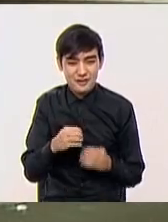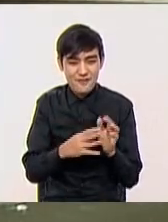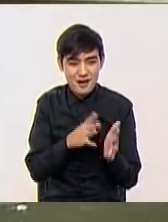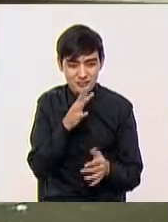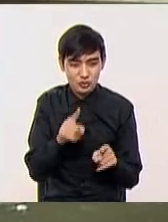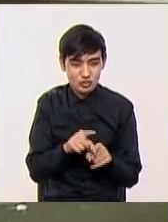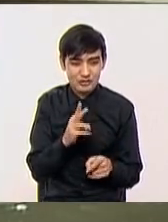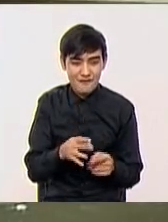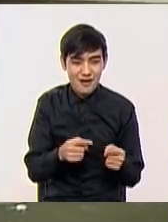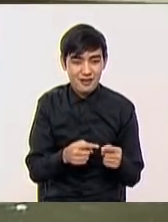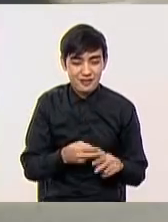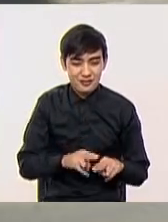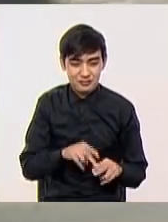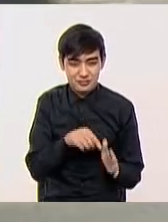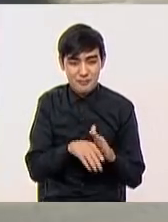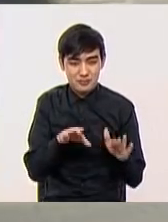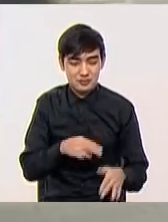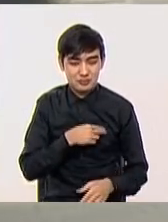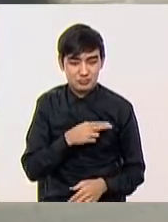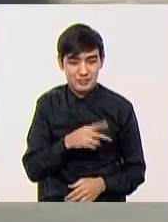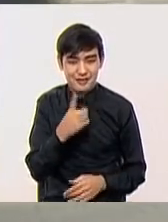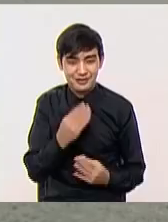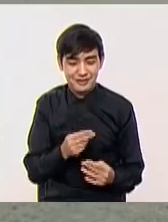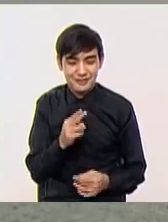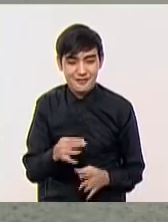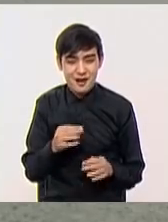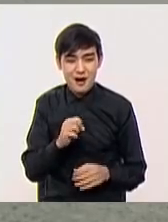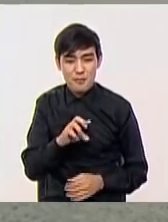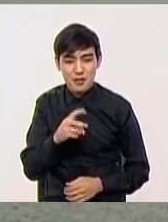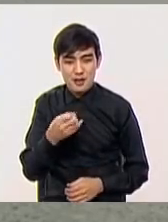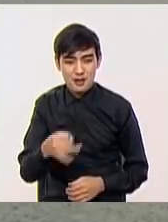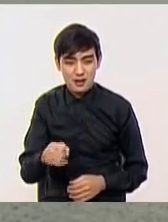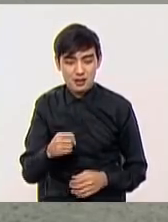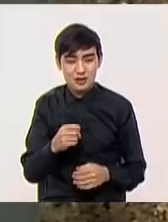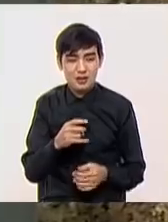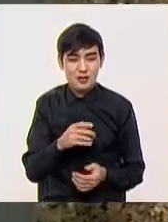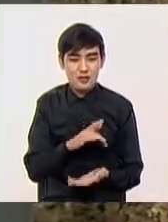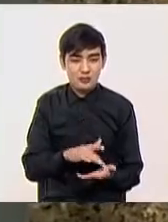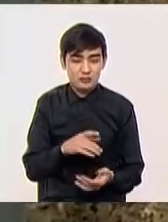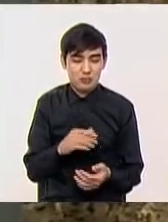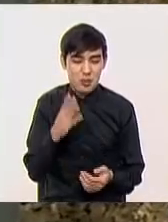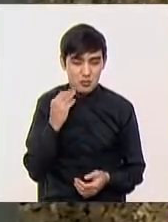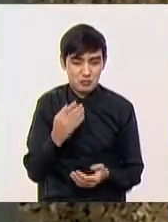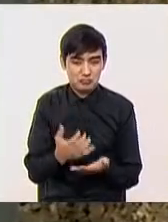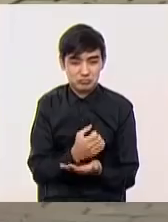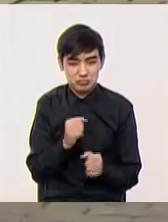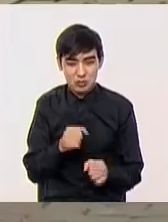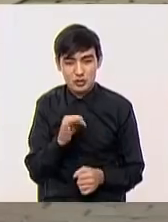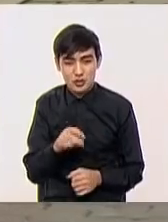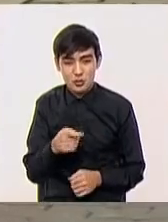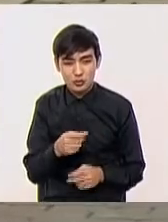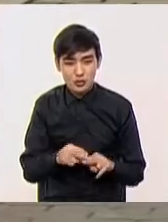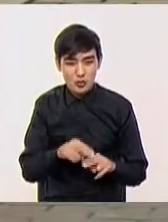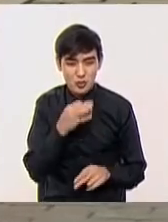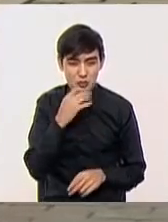жалға берілетін пәтерде өлтірген еді. Бір күндік баспаналарды Абылайхан көшесінің бойынан оп-оңай табуға болады. Қолдарына кілт ұстағандар кез келген